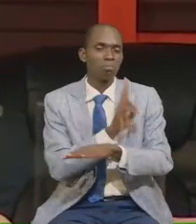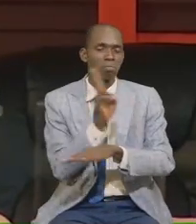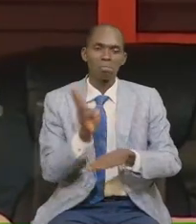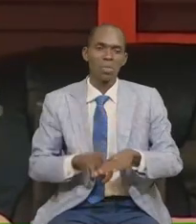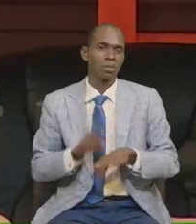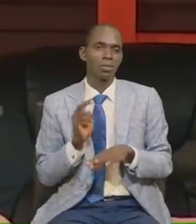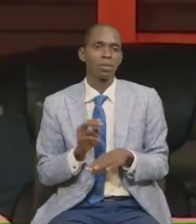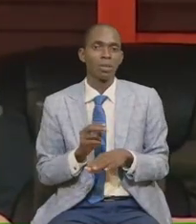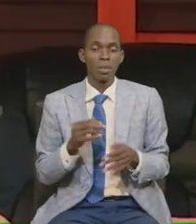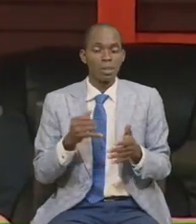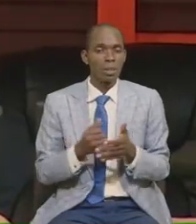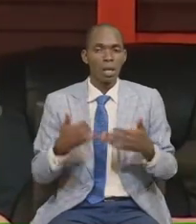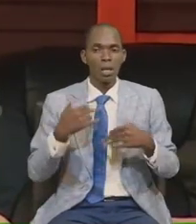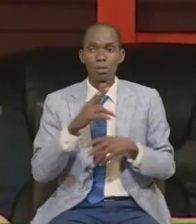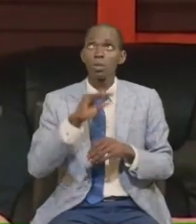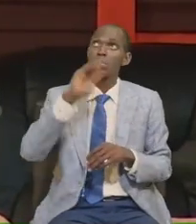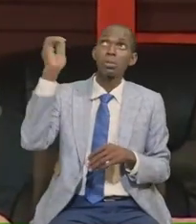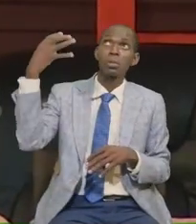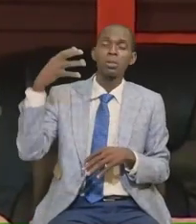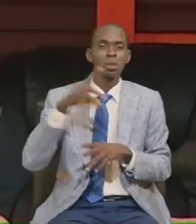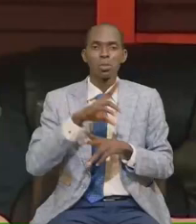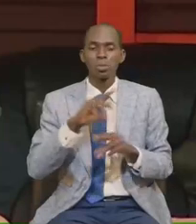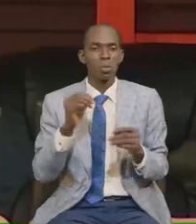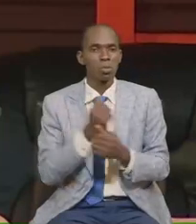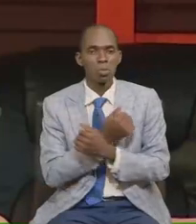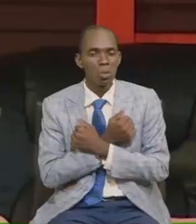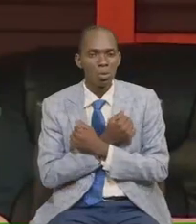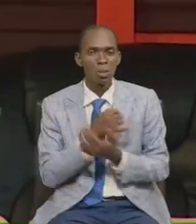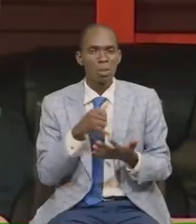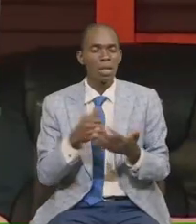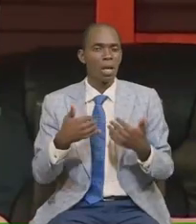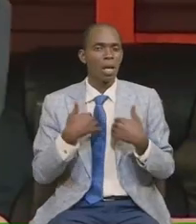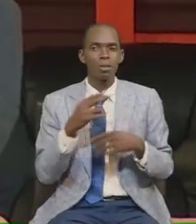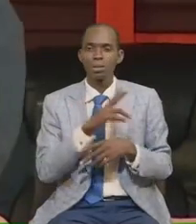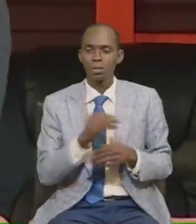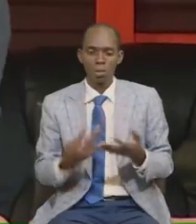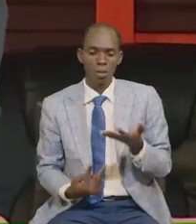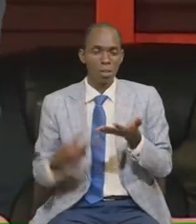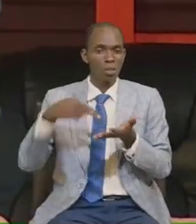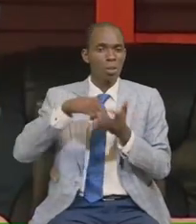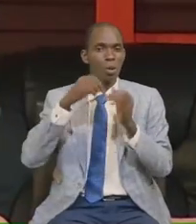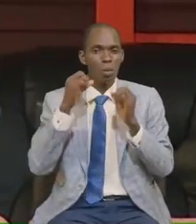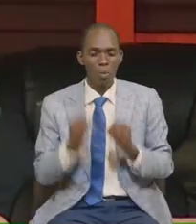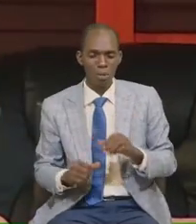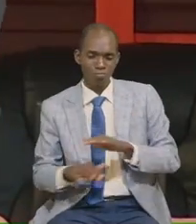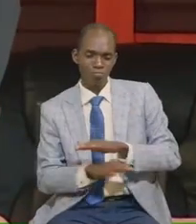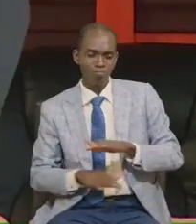de grâce. Ça n'a pas d'amour. Ça n'a pas de puissance de résurrection sous cette œuvre.